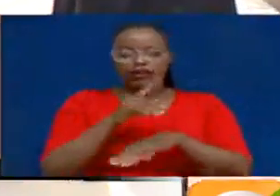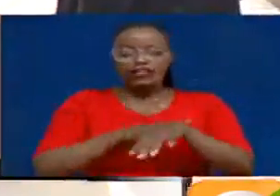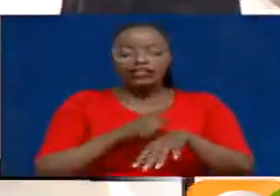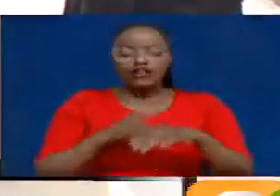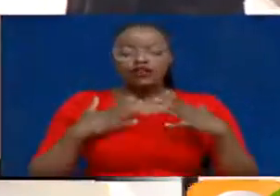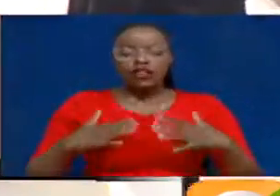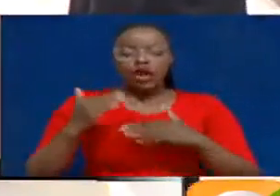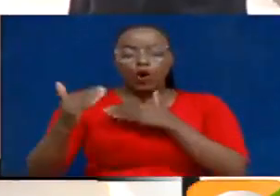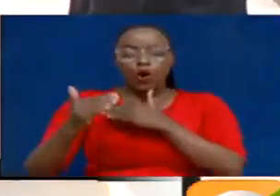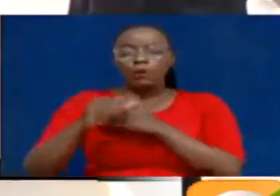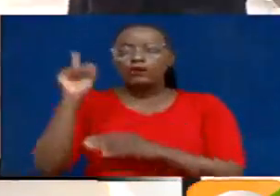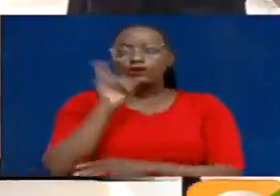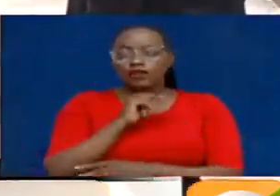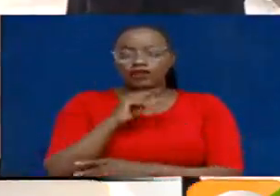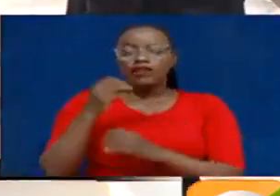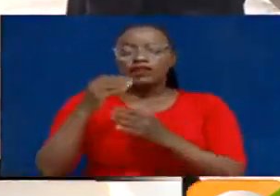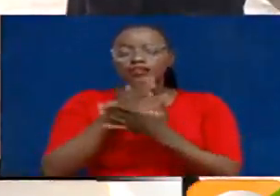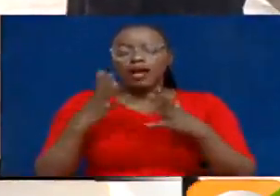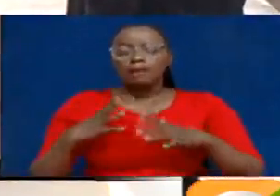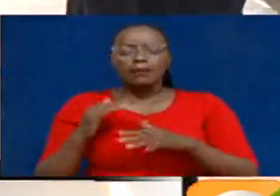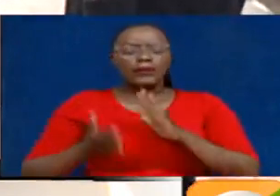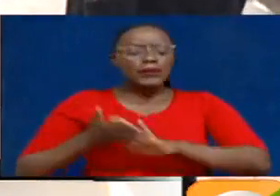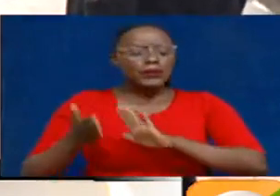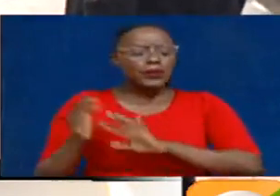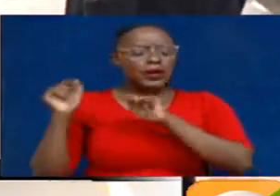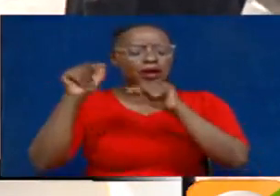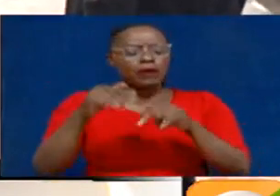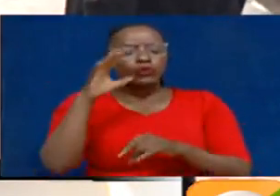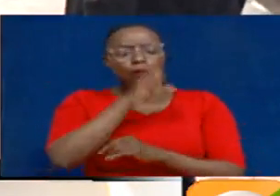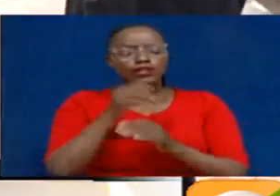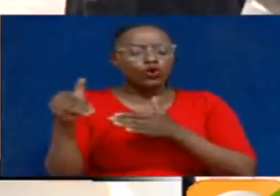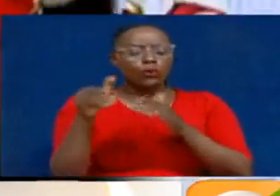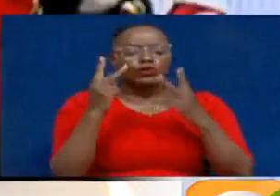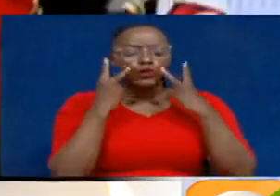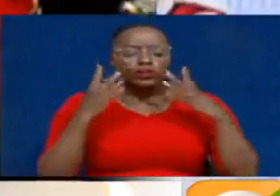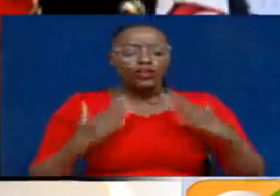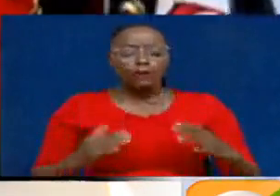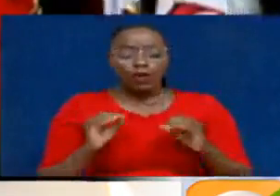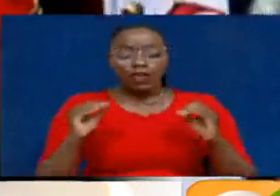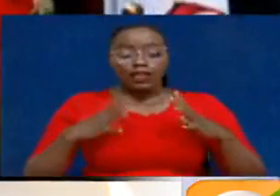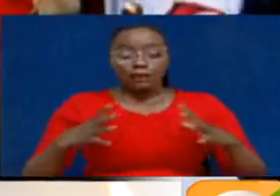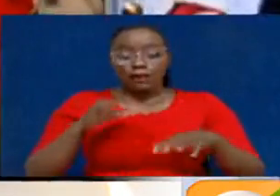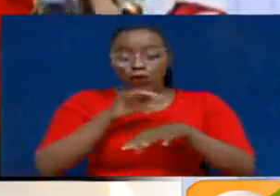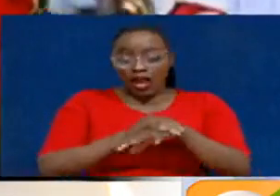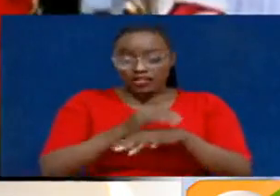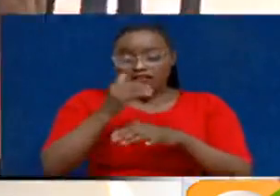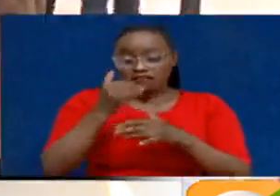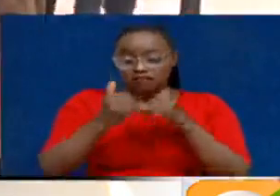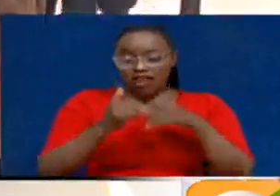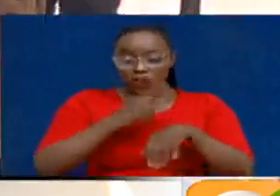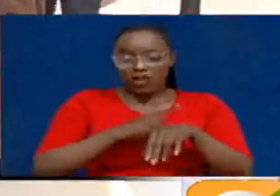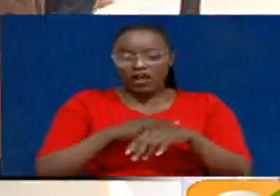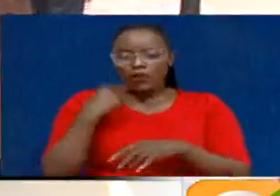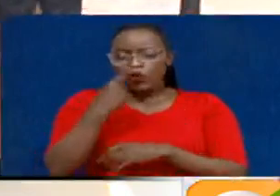kutazama mwili ulipokuwa karibu kuisha, ndivyo wengine walionekana kuharakisha angalau wasikose nafasi hiyo. Waliopata nafasi ya kumwaga rais